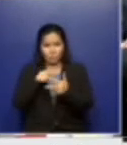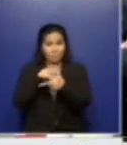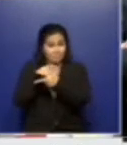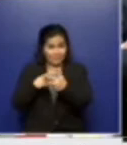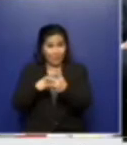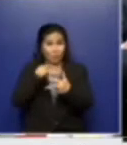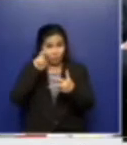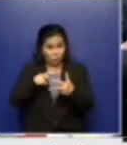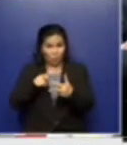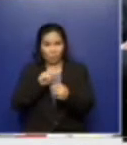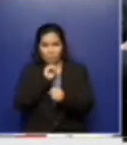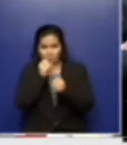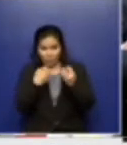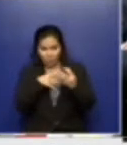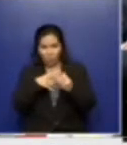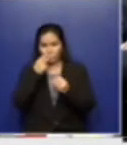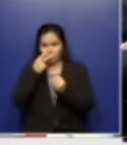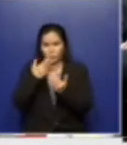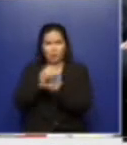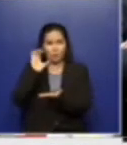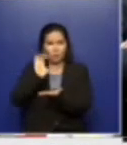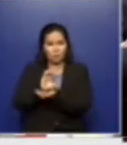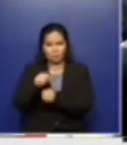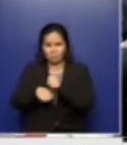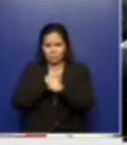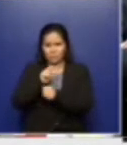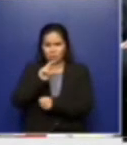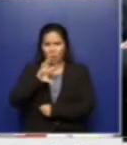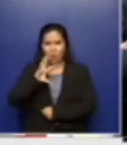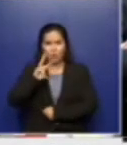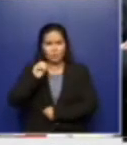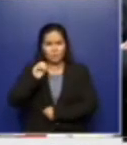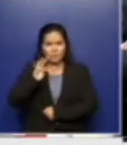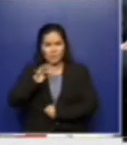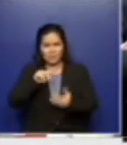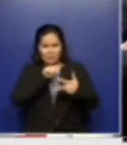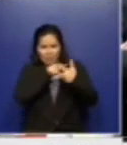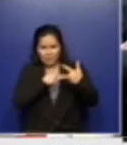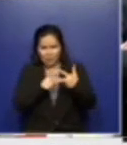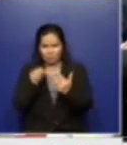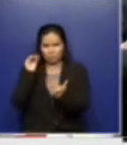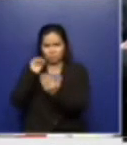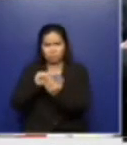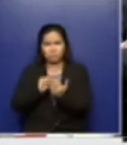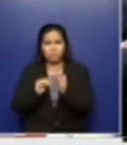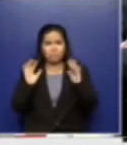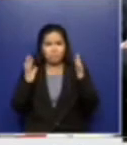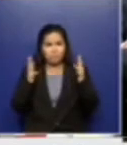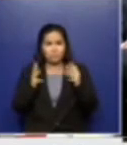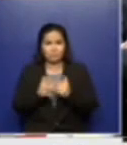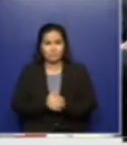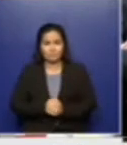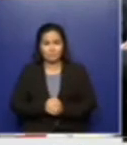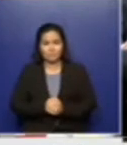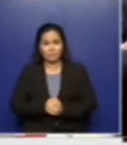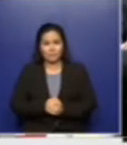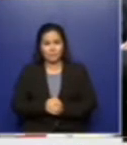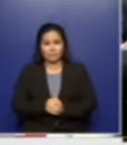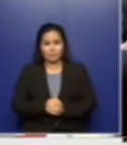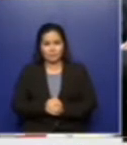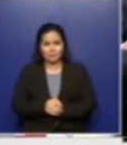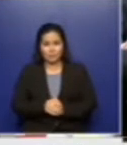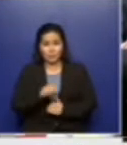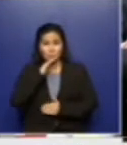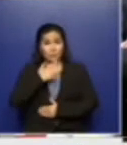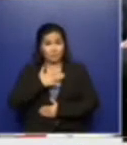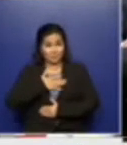ปี2564ค่ะไม่ได้จัดงบประมาณสำหรับยุทธศาสตร์3ด้านนี้อย่างชัดเจนเป็นรูปธรรมถ้าเป็นดิฉัน